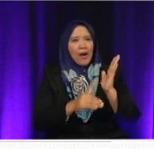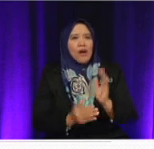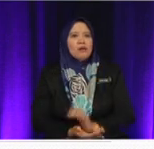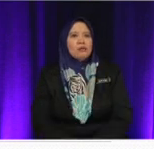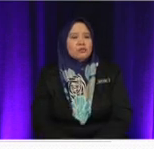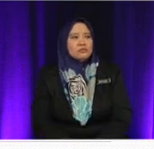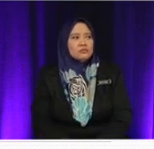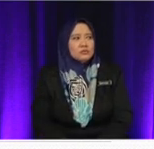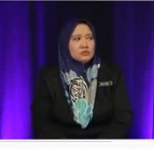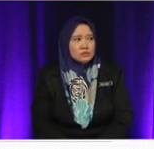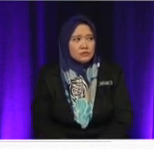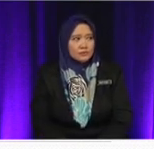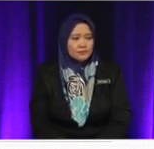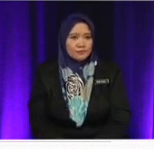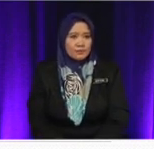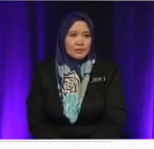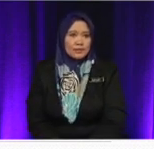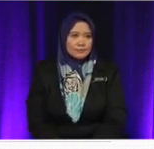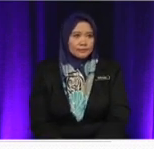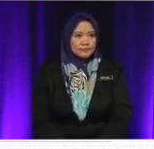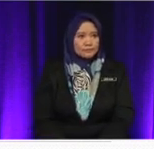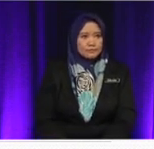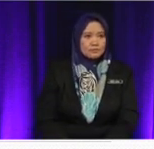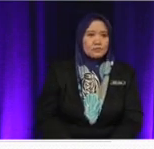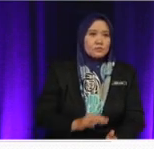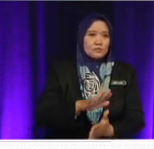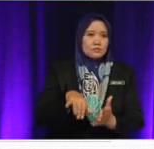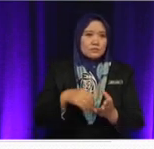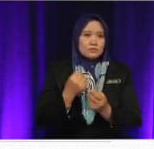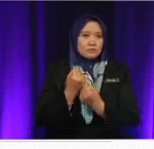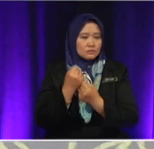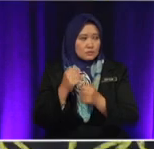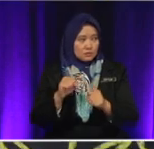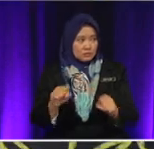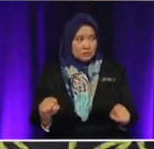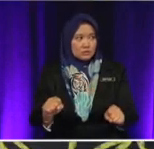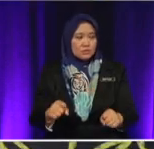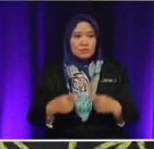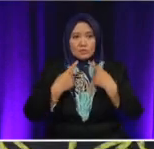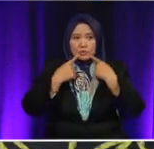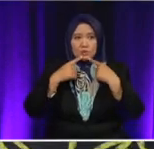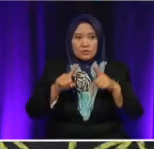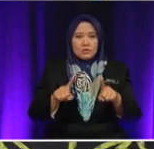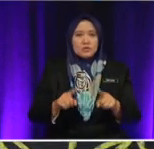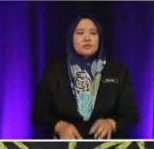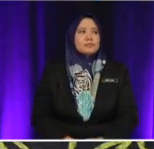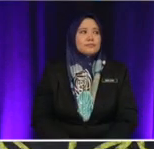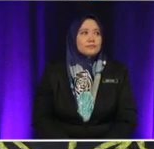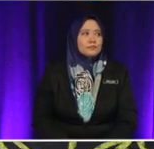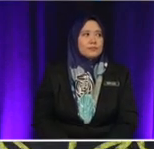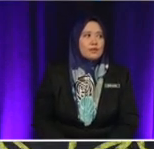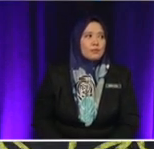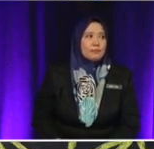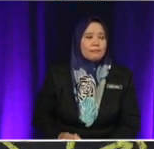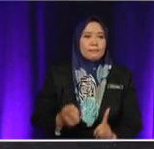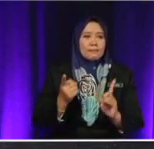tolong cuba sediakan jawapan. Okey, sementara cikgu bacakan soalan ni. Okey, jadi yang bahagian A nyatakan